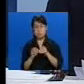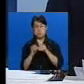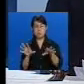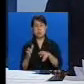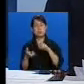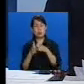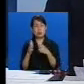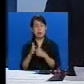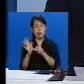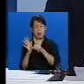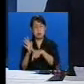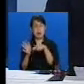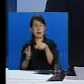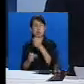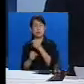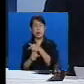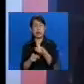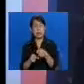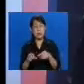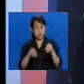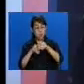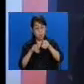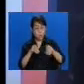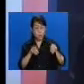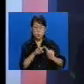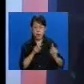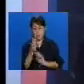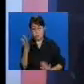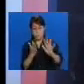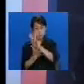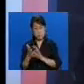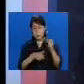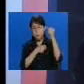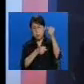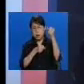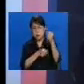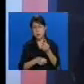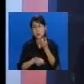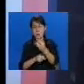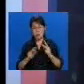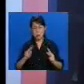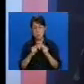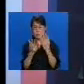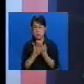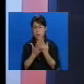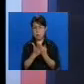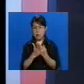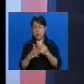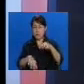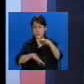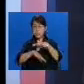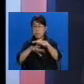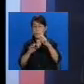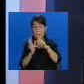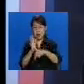ขาธิการกบขทำให้เครือข่ายสมาชิกกบขรวมตัวกันกดดันให้กระทรวงการคลังปลดเลขาธิการกบขและคณะกรรม